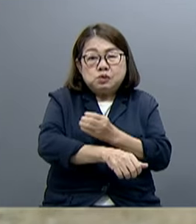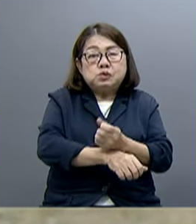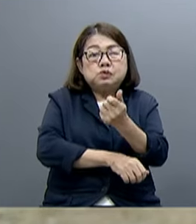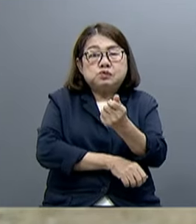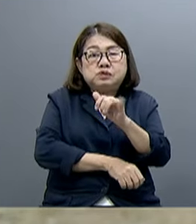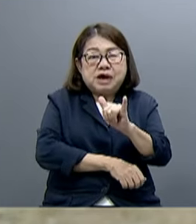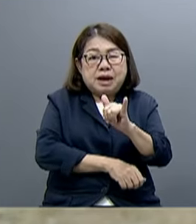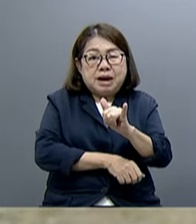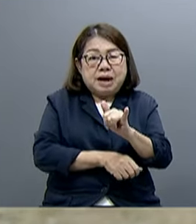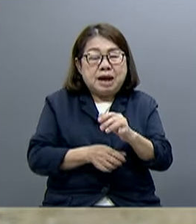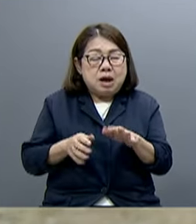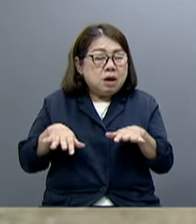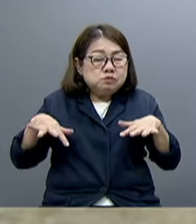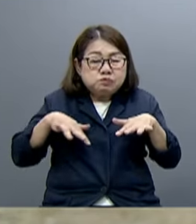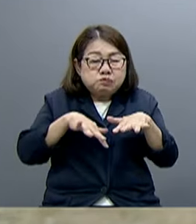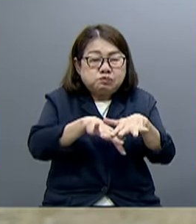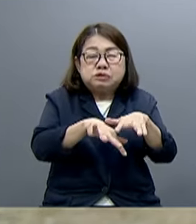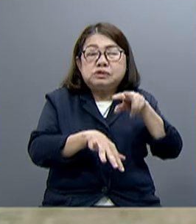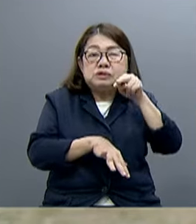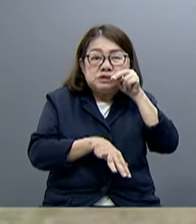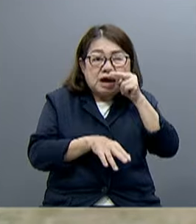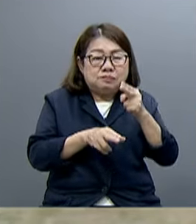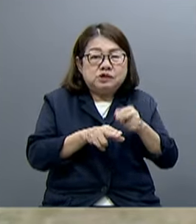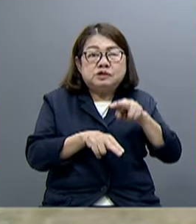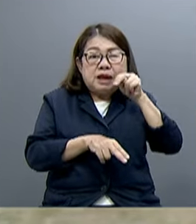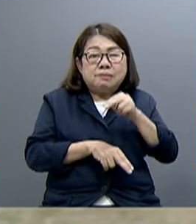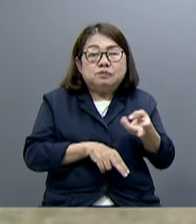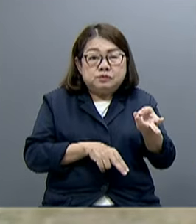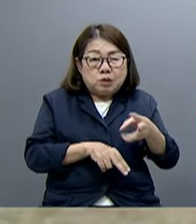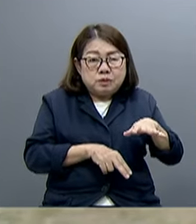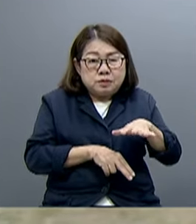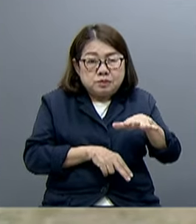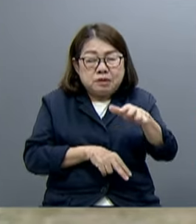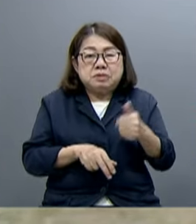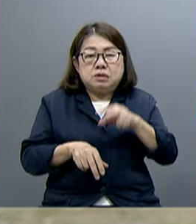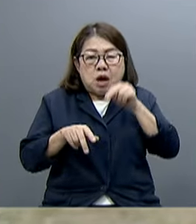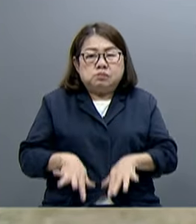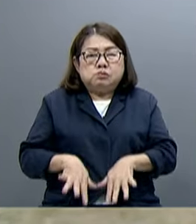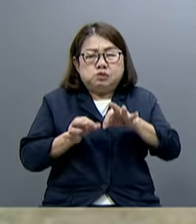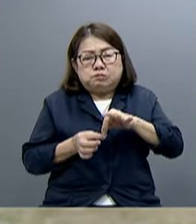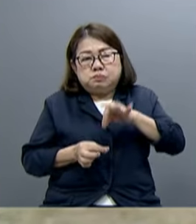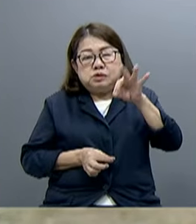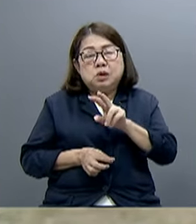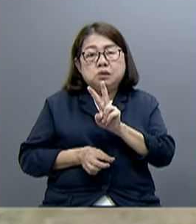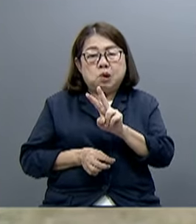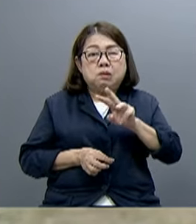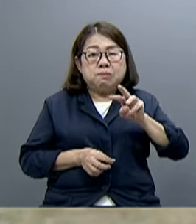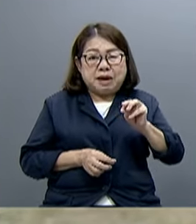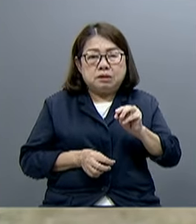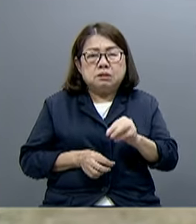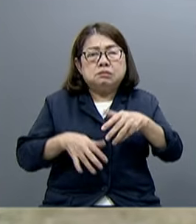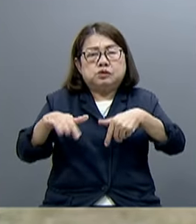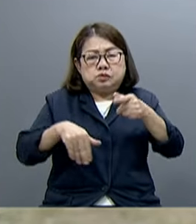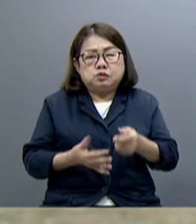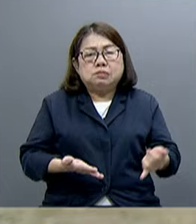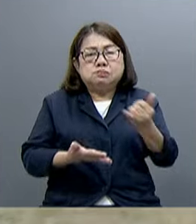องย่อยของแม่น้ำเจ้าพระยานั่นทำให้พื้นที่นี้นะคะมีน้ำท่วมหนักถึง2เมตรค่ะชาวบ้านที่นี่ค่ะต้องใช้เรือ